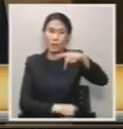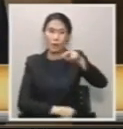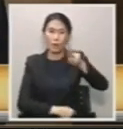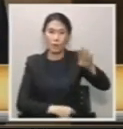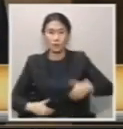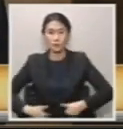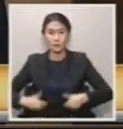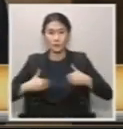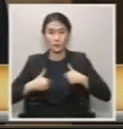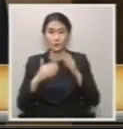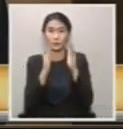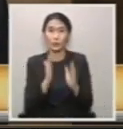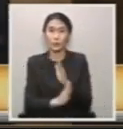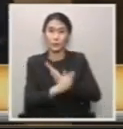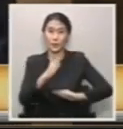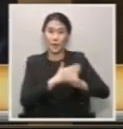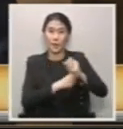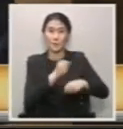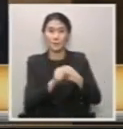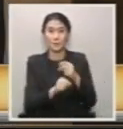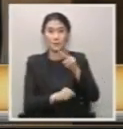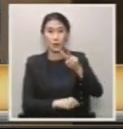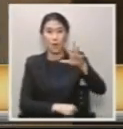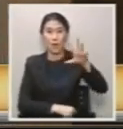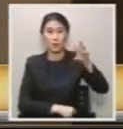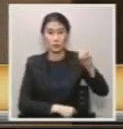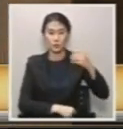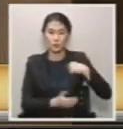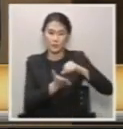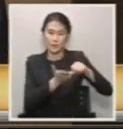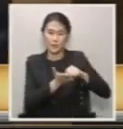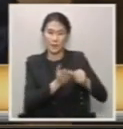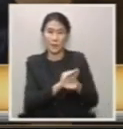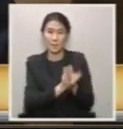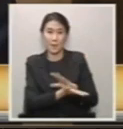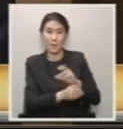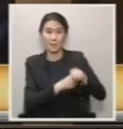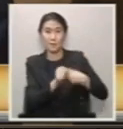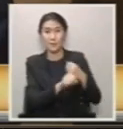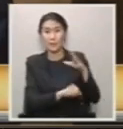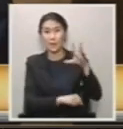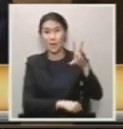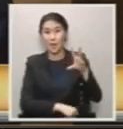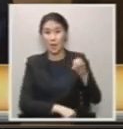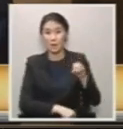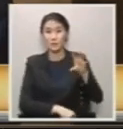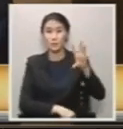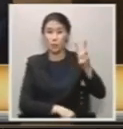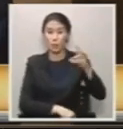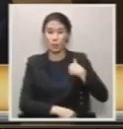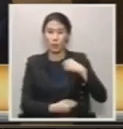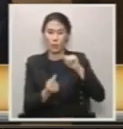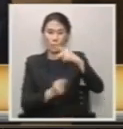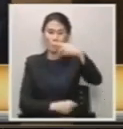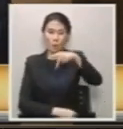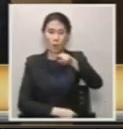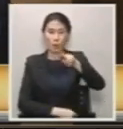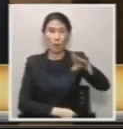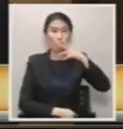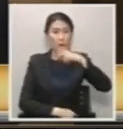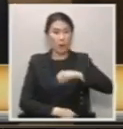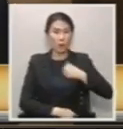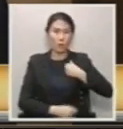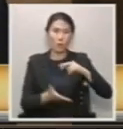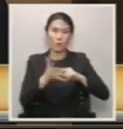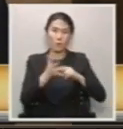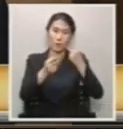ภาพชีวิตคนพิการปี50และแก้ไขเพิ่มเติมปี56นะครับซึ่งพรบ.เดิมก็วัตถุประสงค์ดีแต่